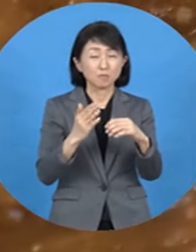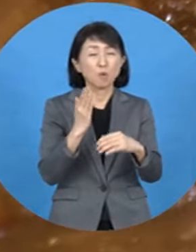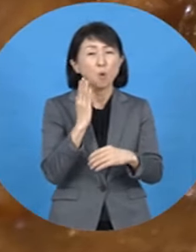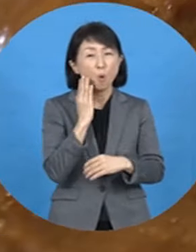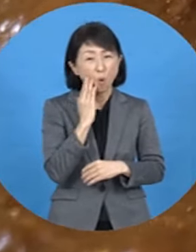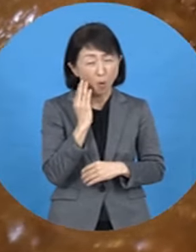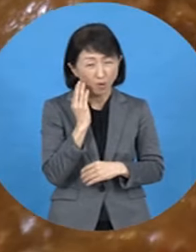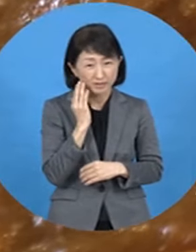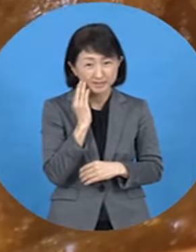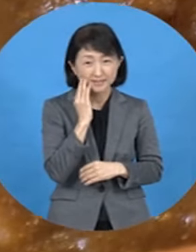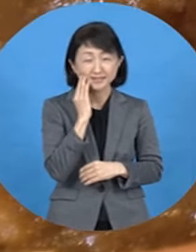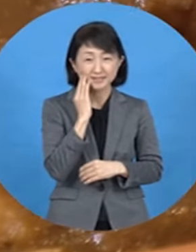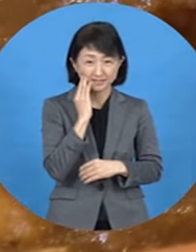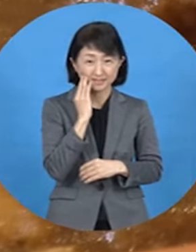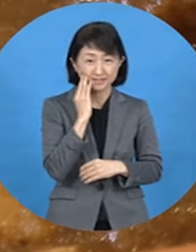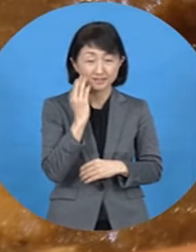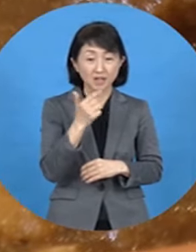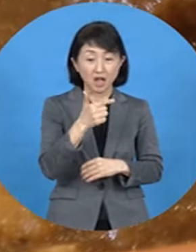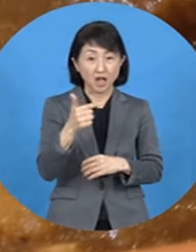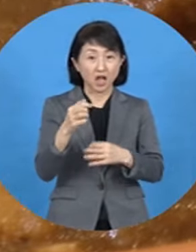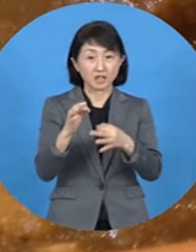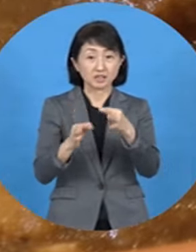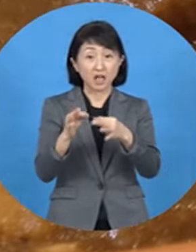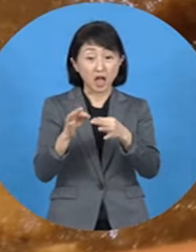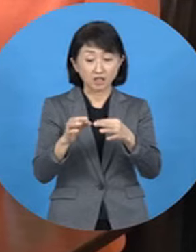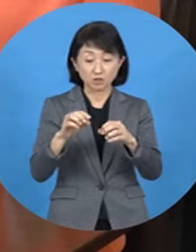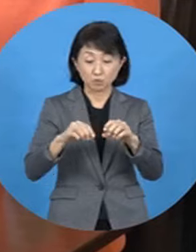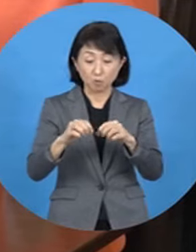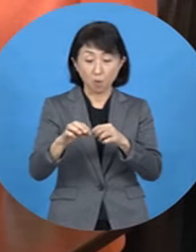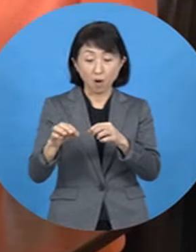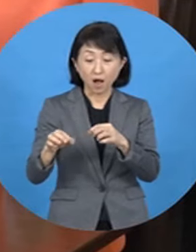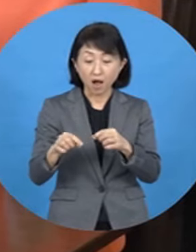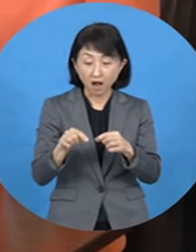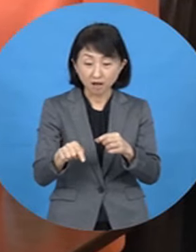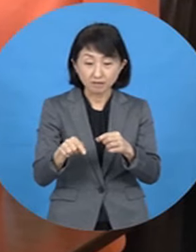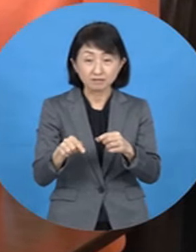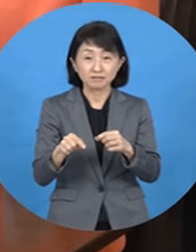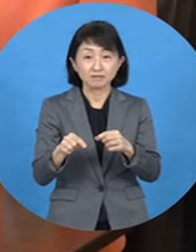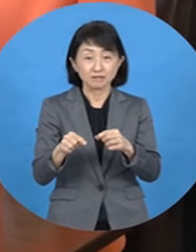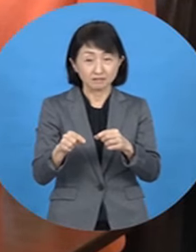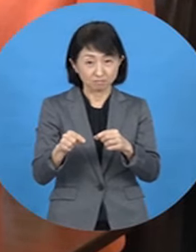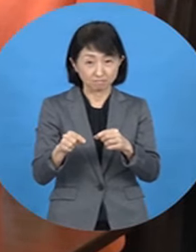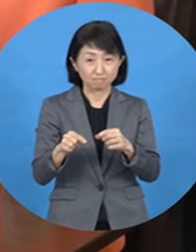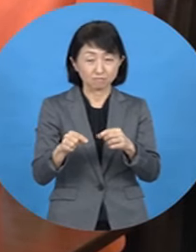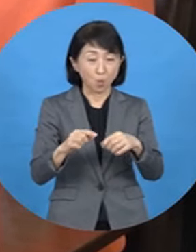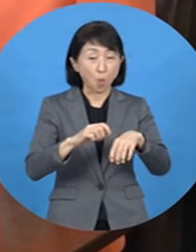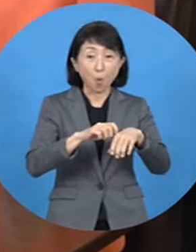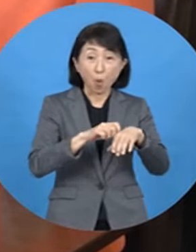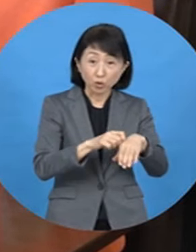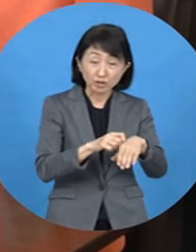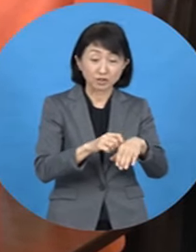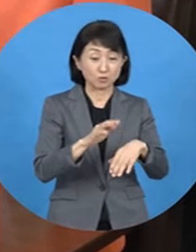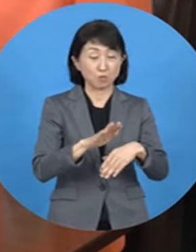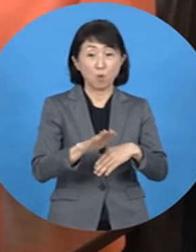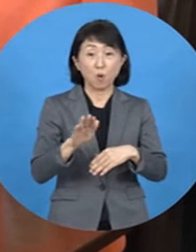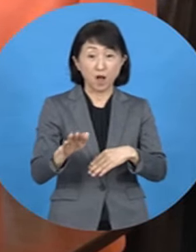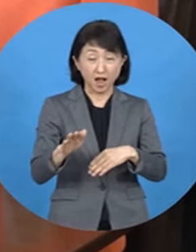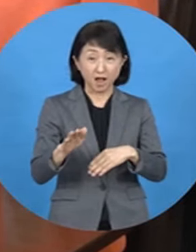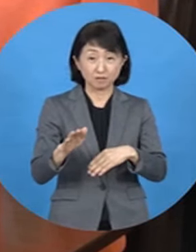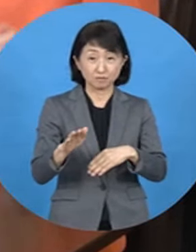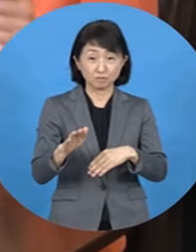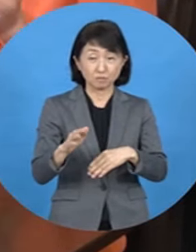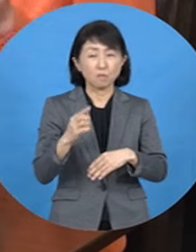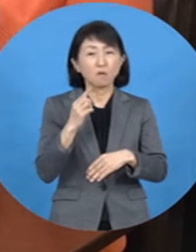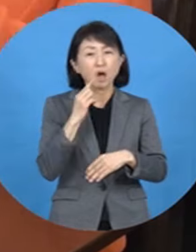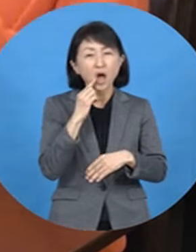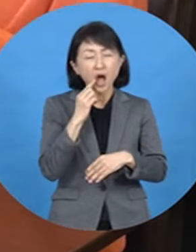ありますし、はい、この大豆がね、はい、すごくいいアクセントになってますよね、 はい、 しかもあのお肉も入っていて、